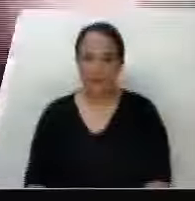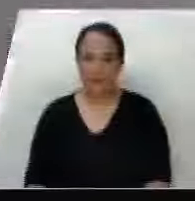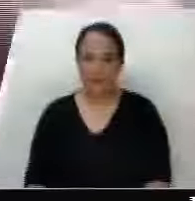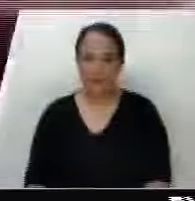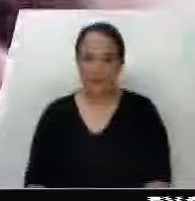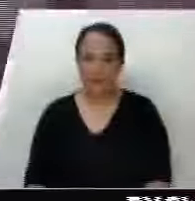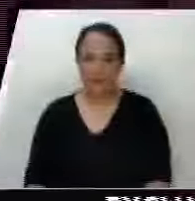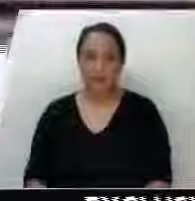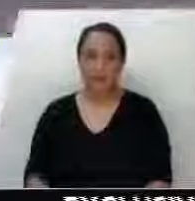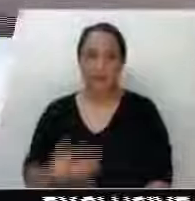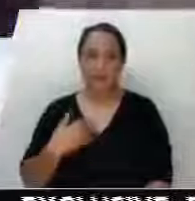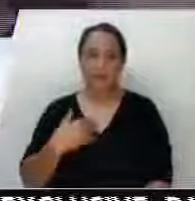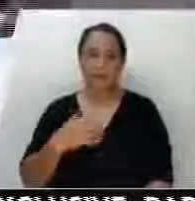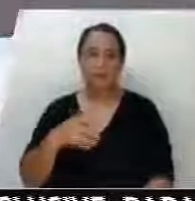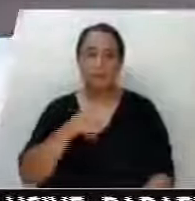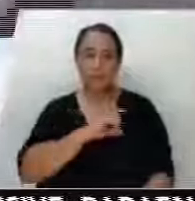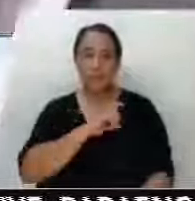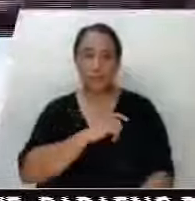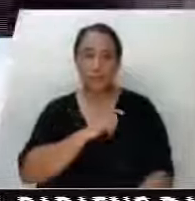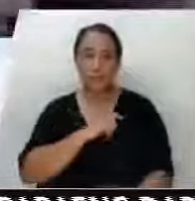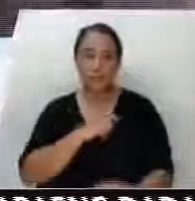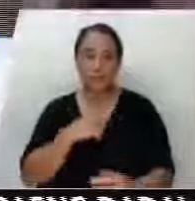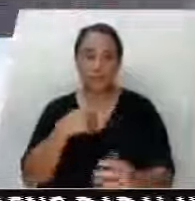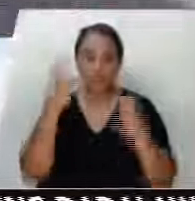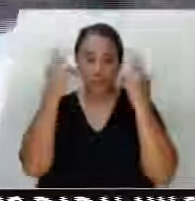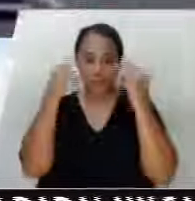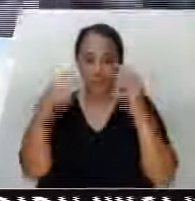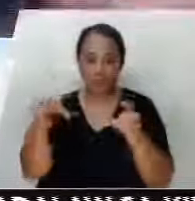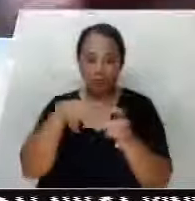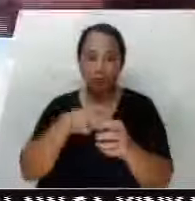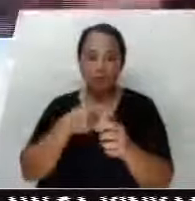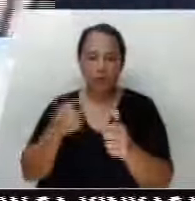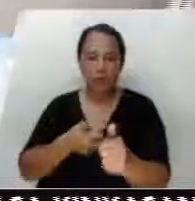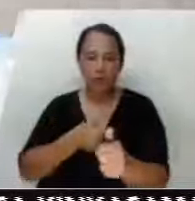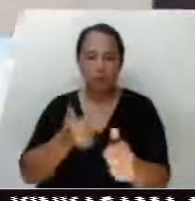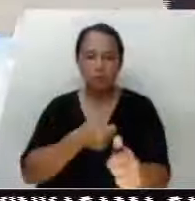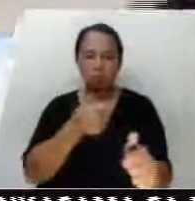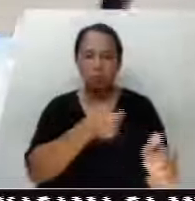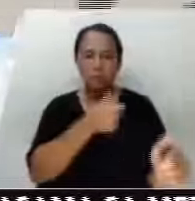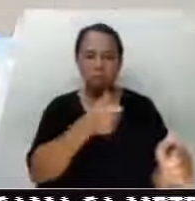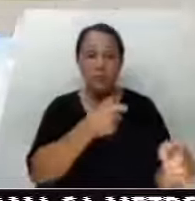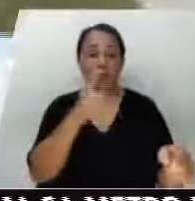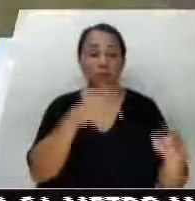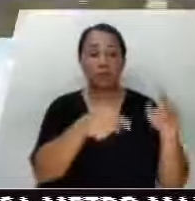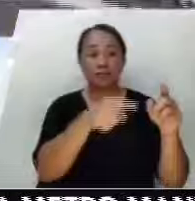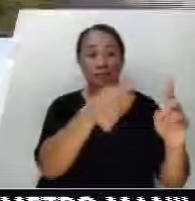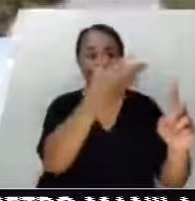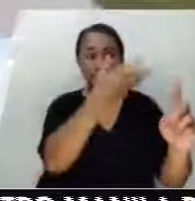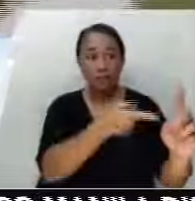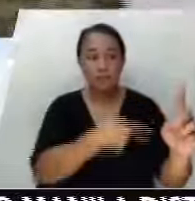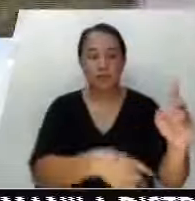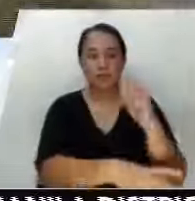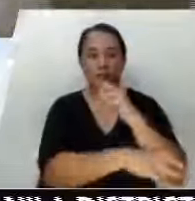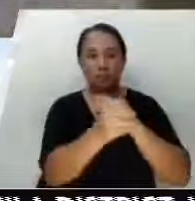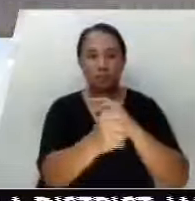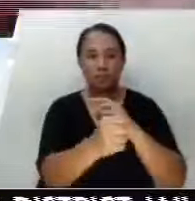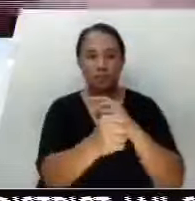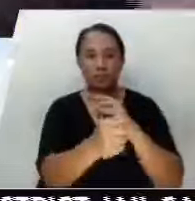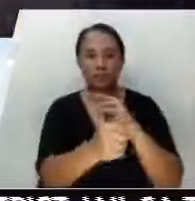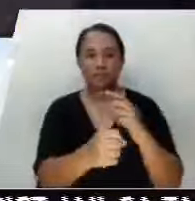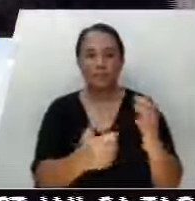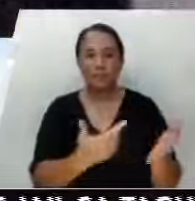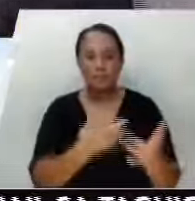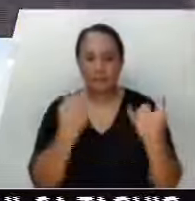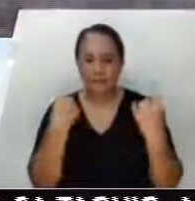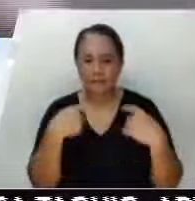Hinahabol ng mga pulis na sakay ng kabayo ang isang hinihinalang shoplifter sa New Mexico sa Amerika. Sinubukan pang